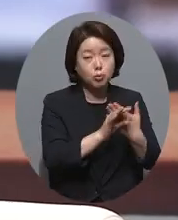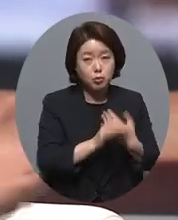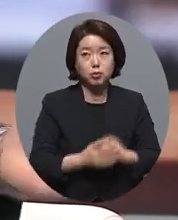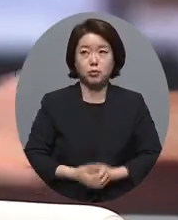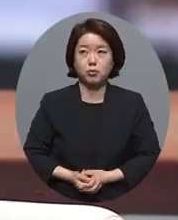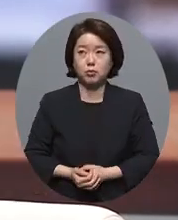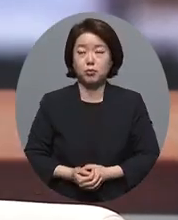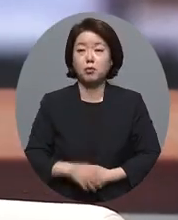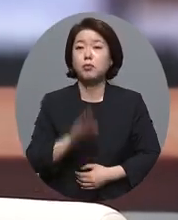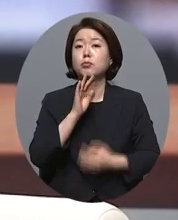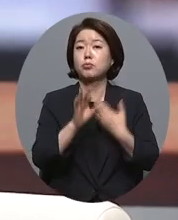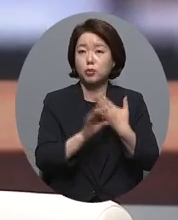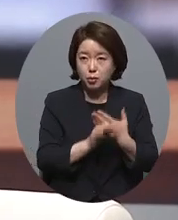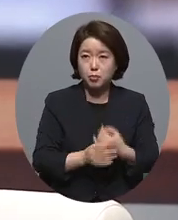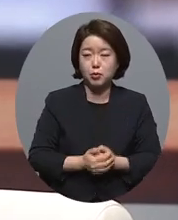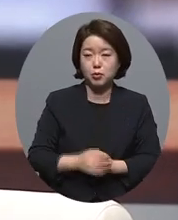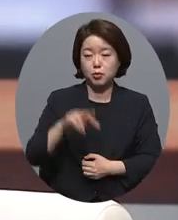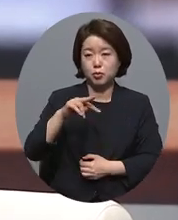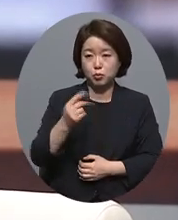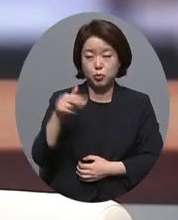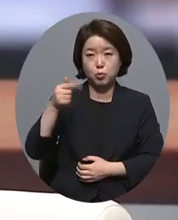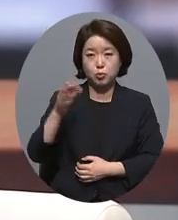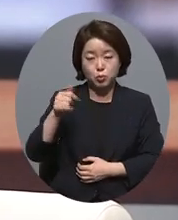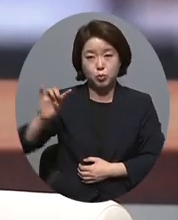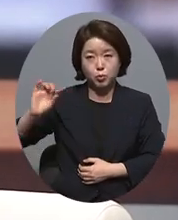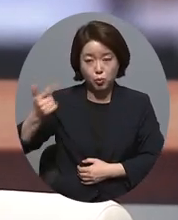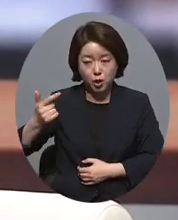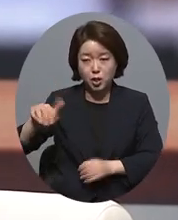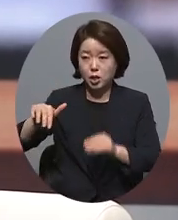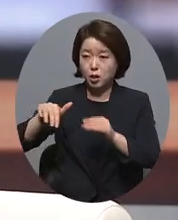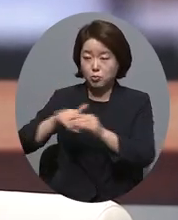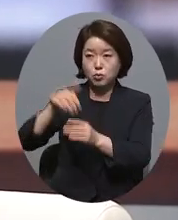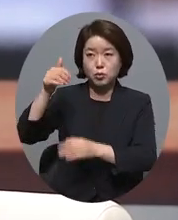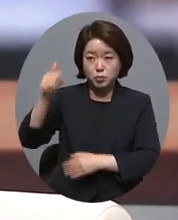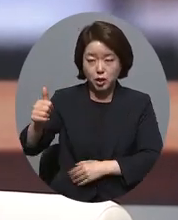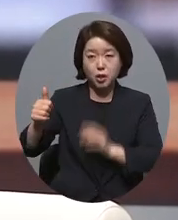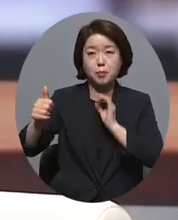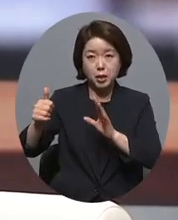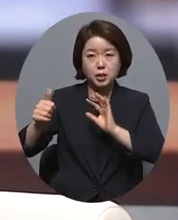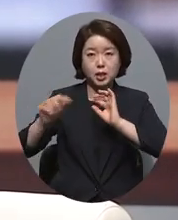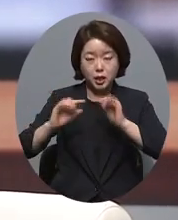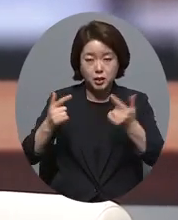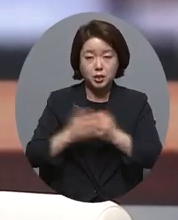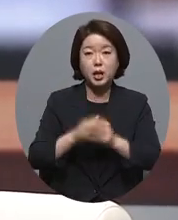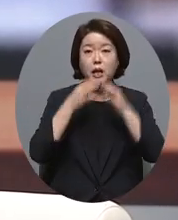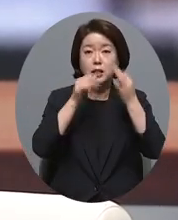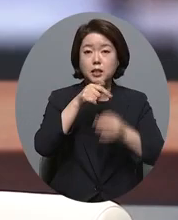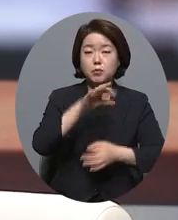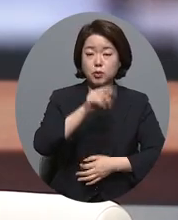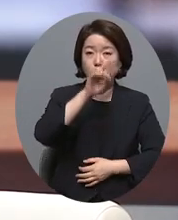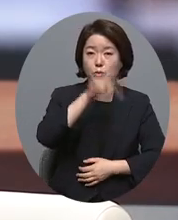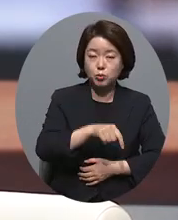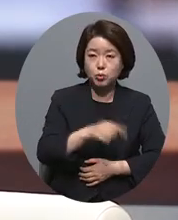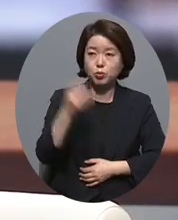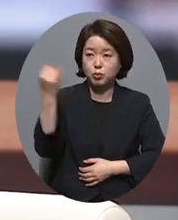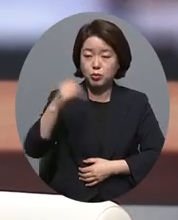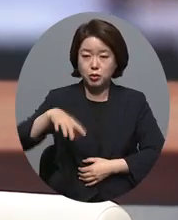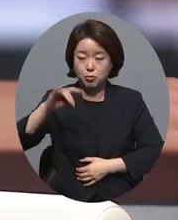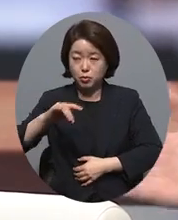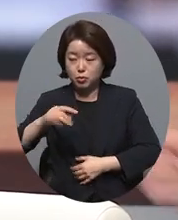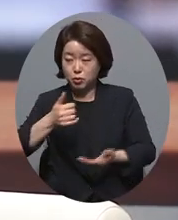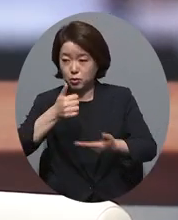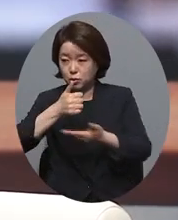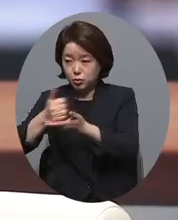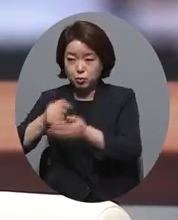그렇다면 그렇다면 도종환 당시 문체부 장관만이 아니라 김종수 여사에게 먼저 초석잠을 보냈어야 되는 거예요 아니